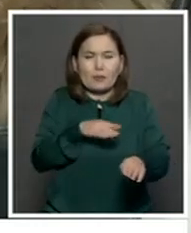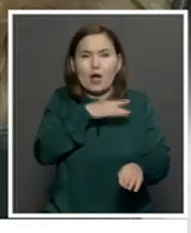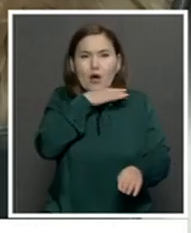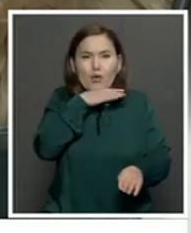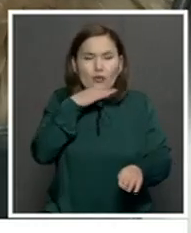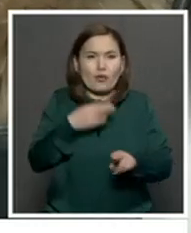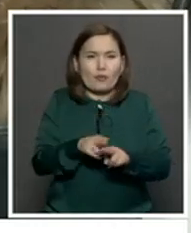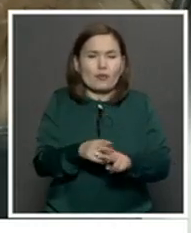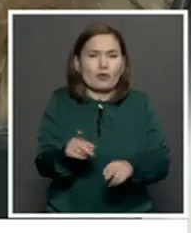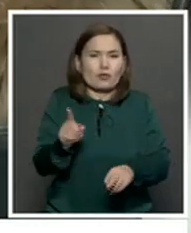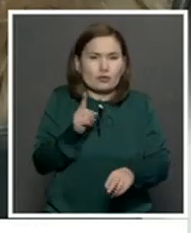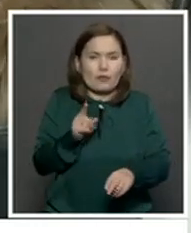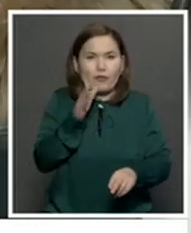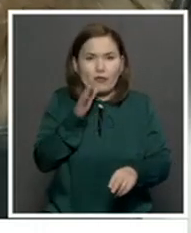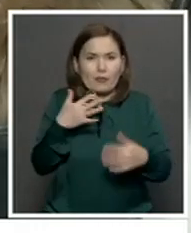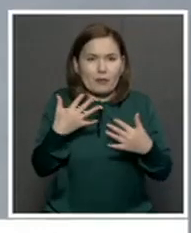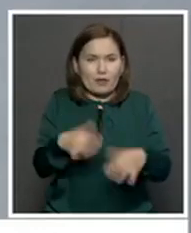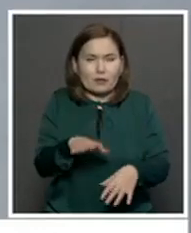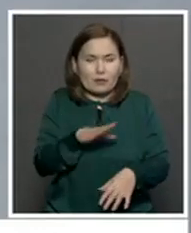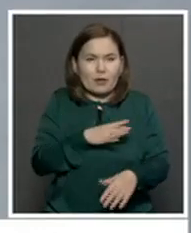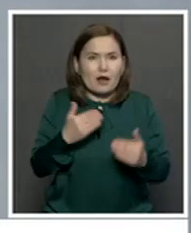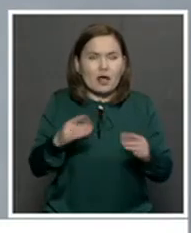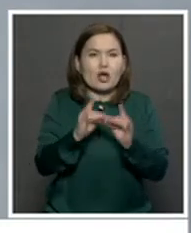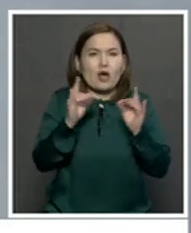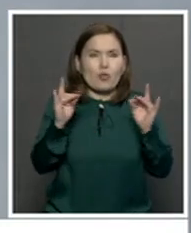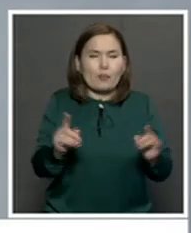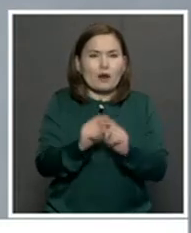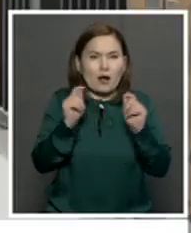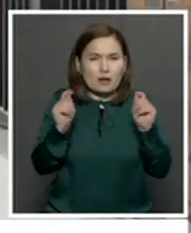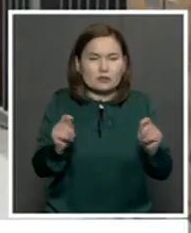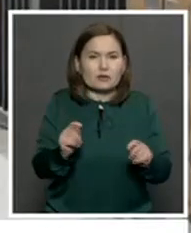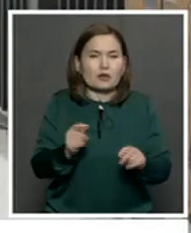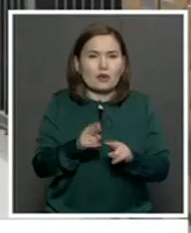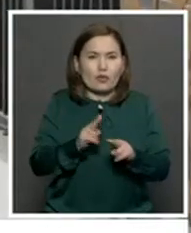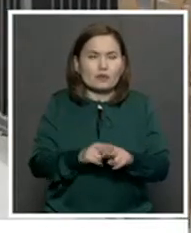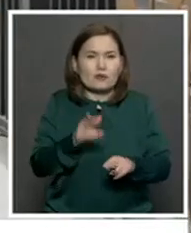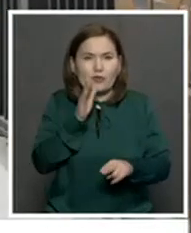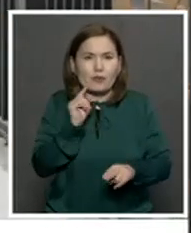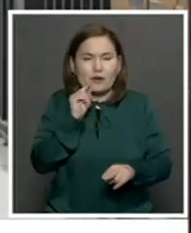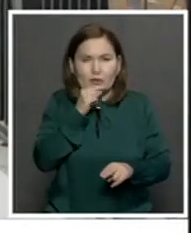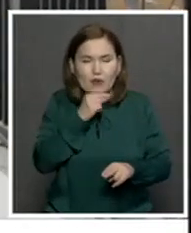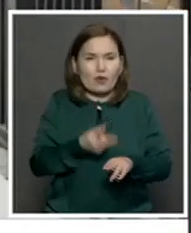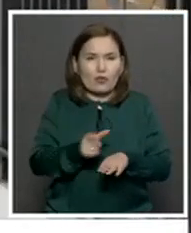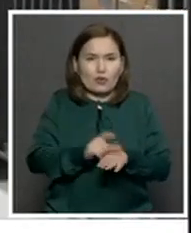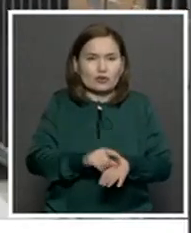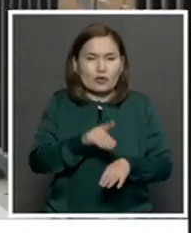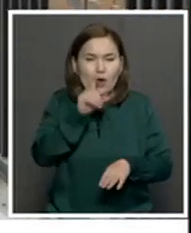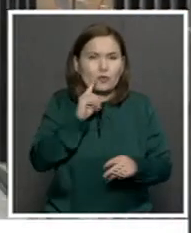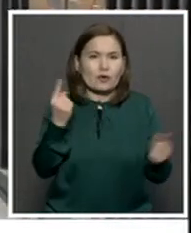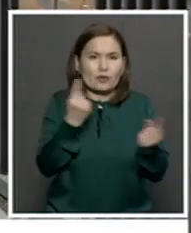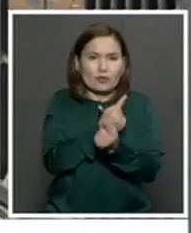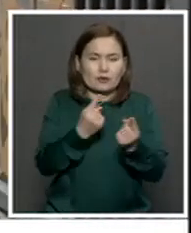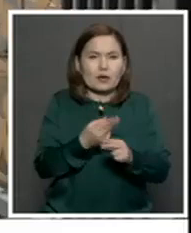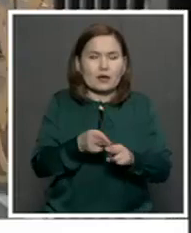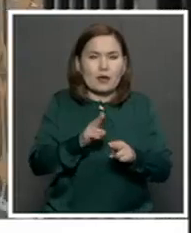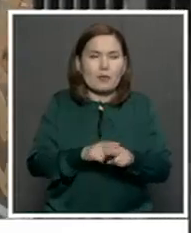уақытымыз жоғалтатын еді. Енді қазір мына көпір салынғалы қазір қаншама уақытымызды ұтып отырмыз. Былтыр облыста 5 көпір ел игілігіне берілді. Солардың